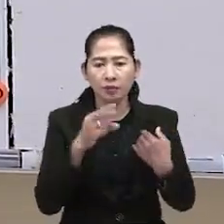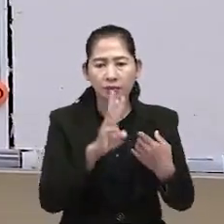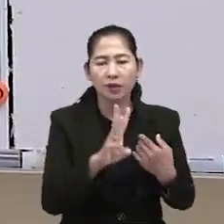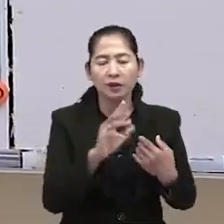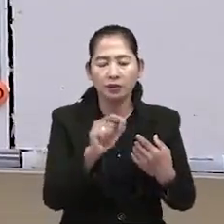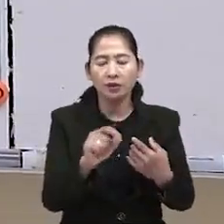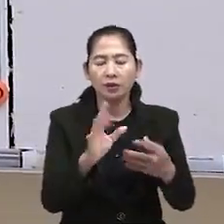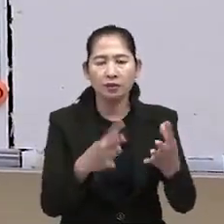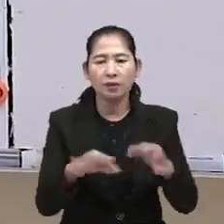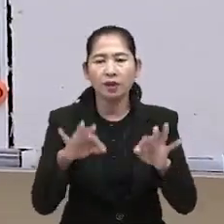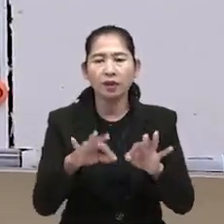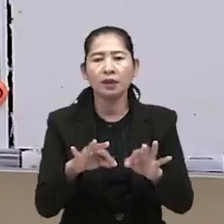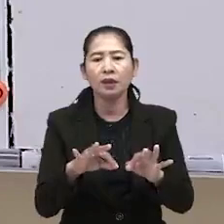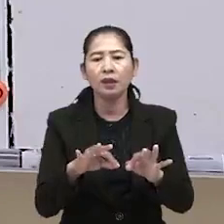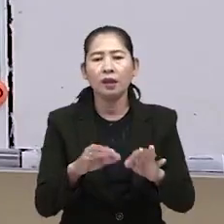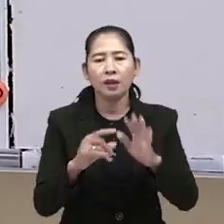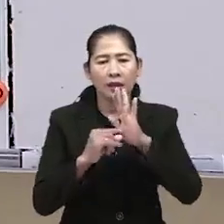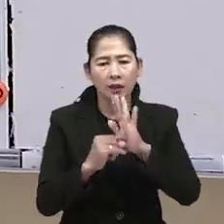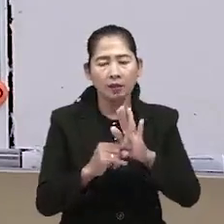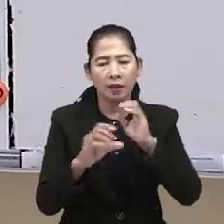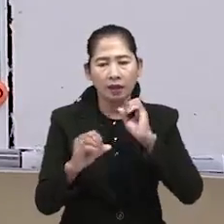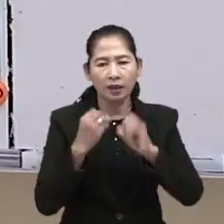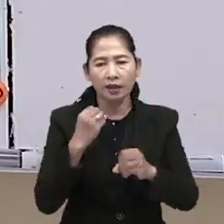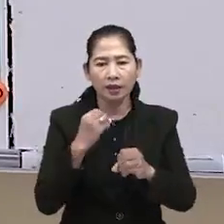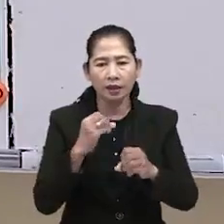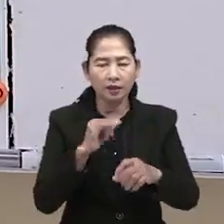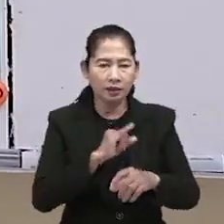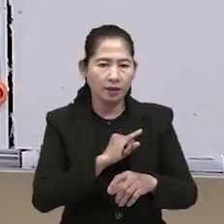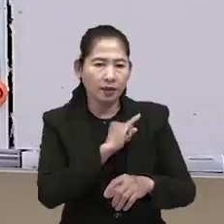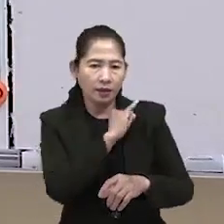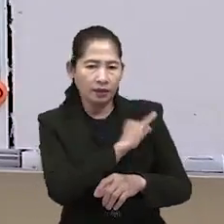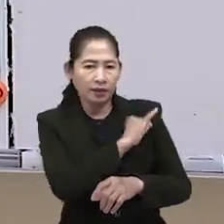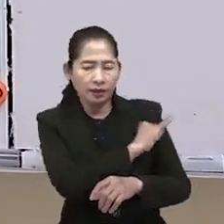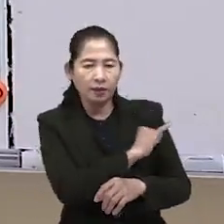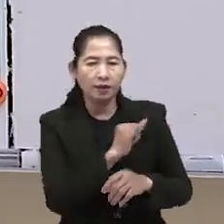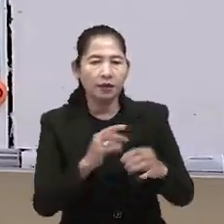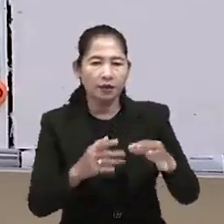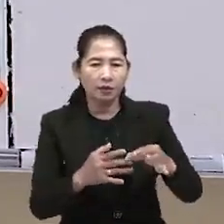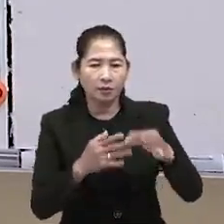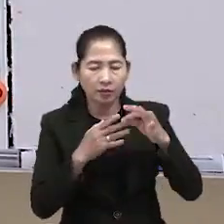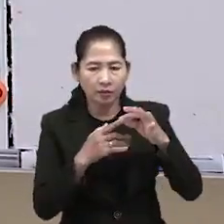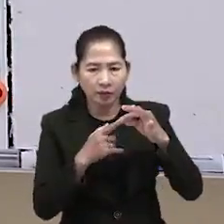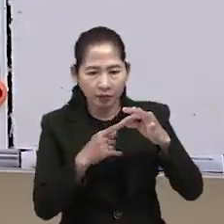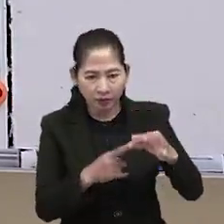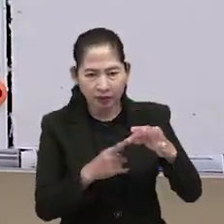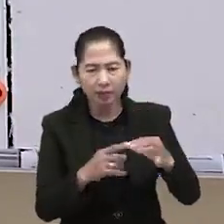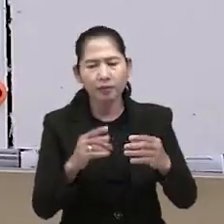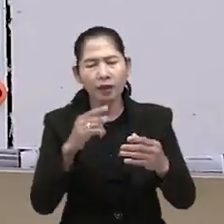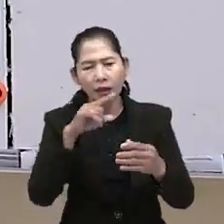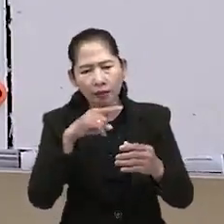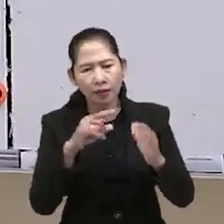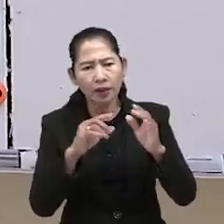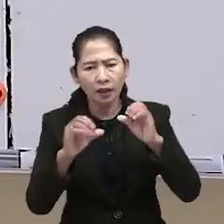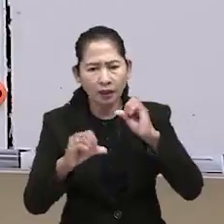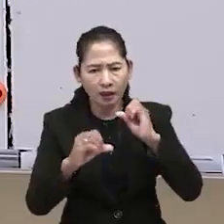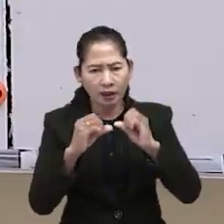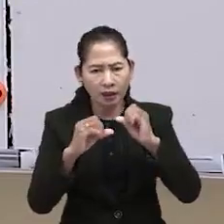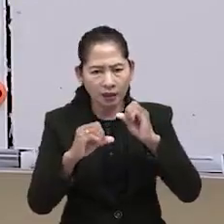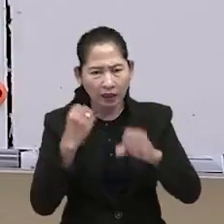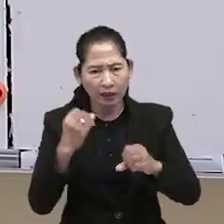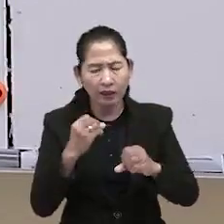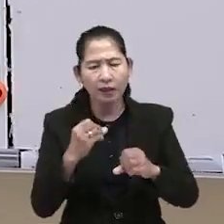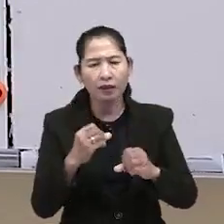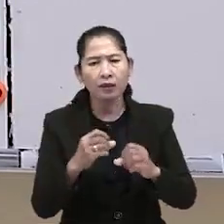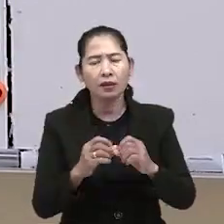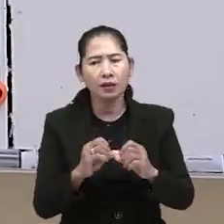ចំណុចសំខាន់គឺការបង្ហាញលក្ខណៈអរិយាប័ត្រនិងផលប្រយោជន៍ប្រសិនបើយើងនិយាយឲ្យស្រួលថាបង្ហាញលក្ខណៈគ្រូថាពាក្យនឹងខ្ពស់ស